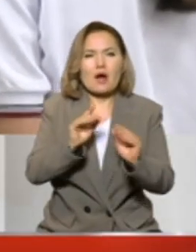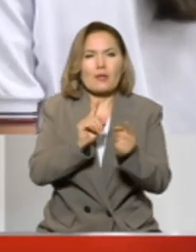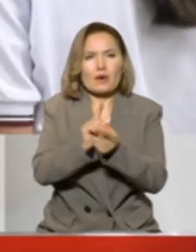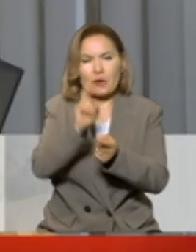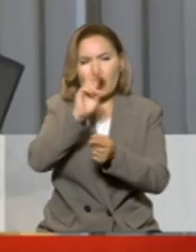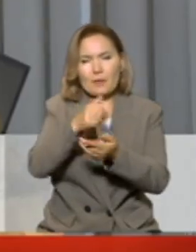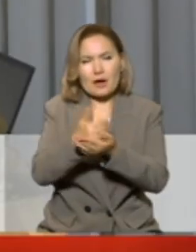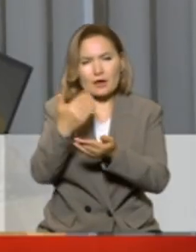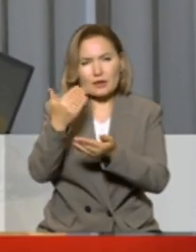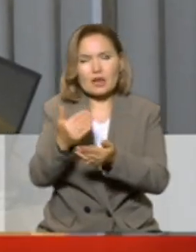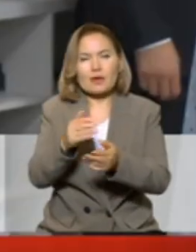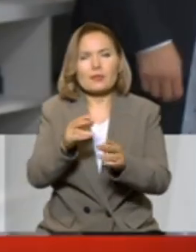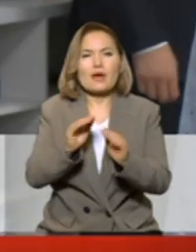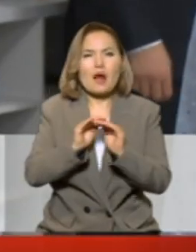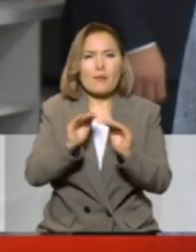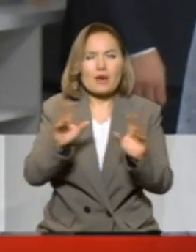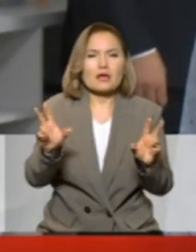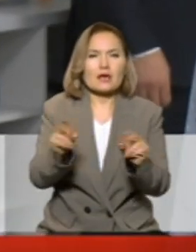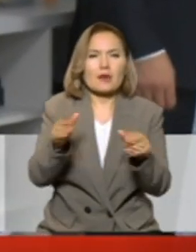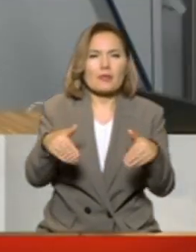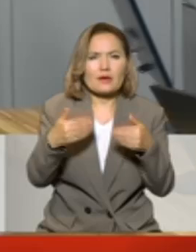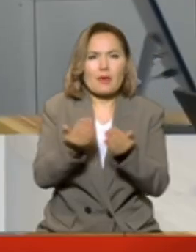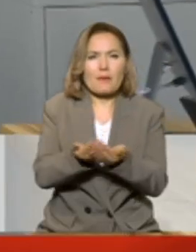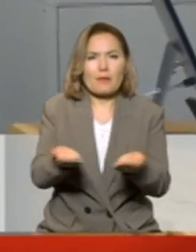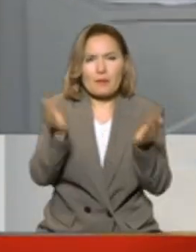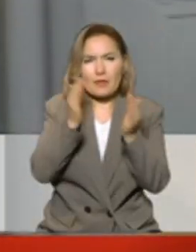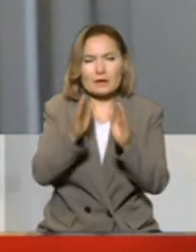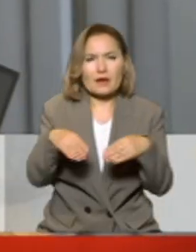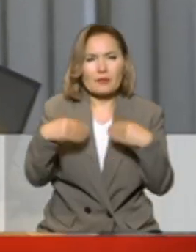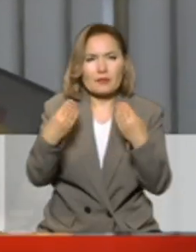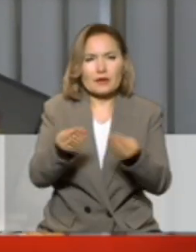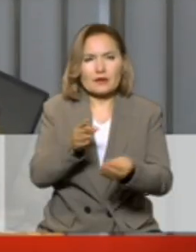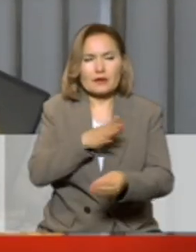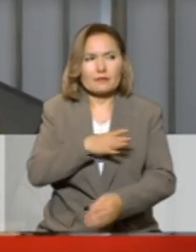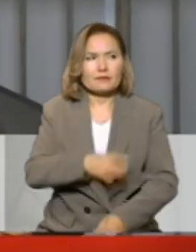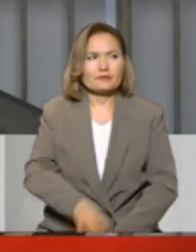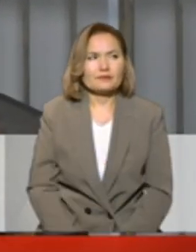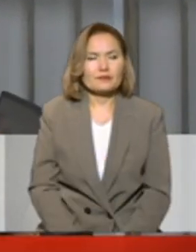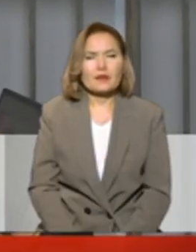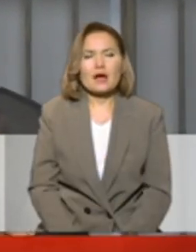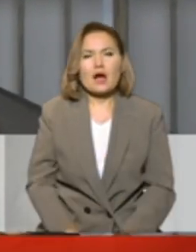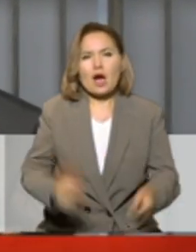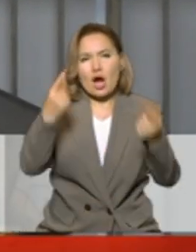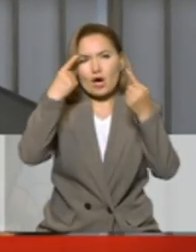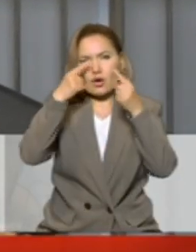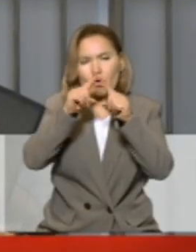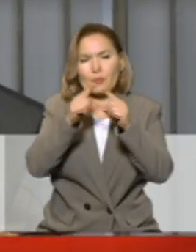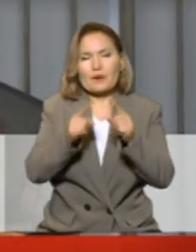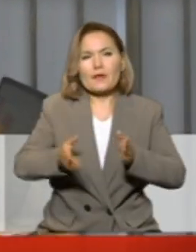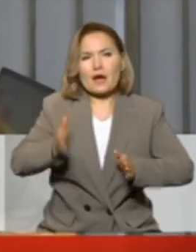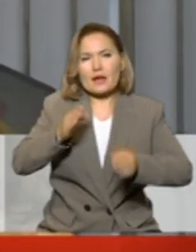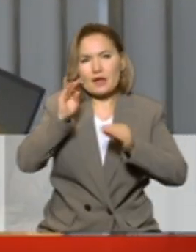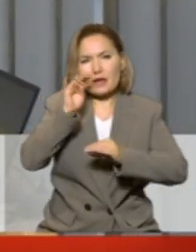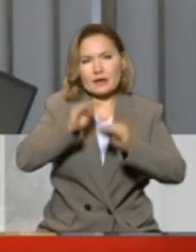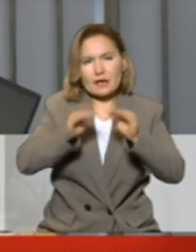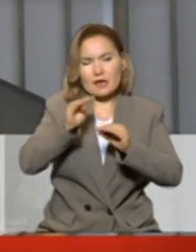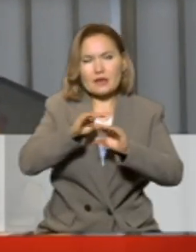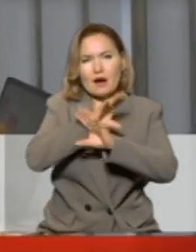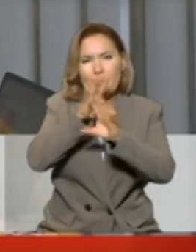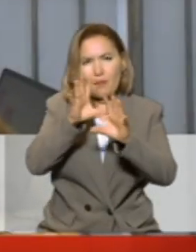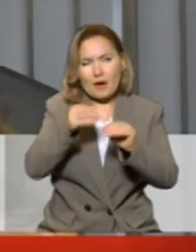басшысы оқуларына сәттілік тілеп батасын берді. Робототехникадан әртүрлі роботтар құрастырып, программалар жазып